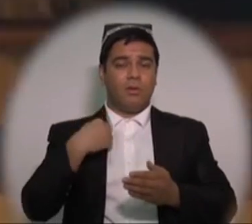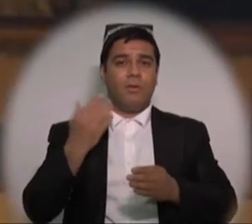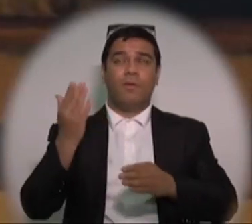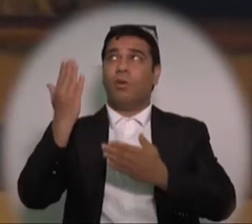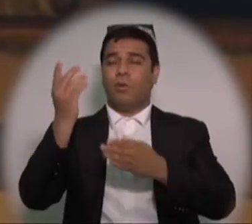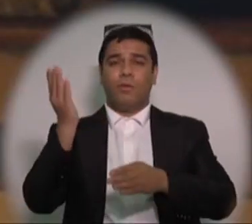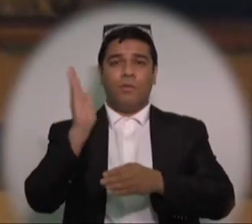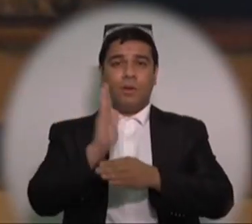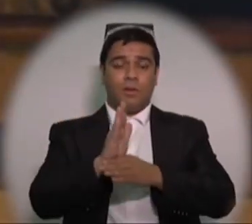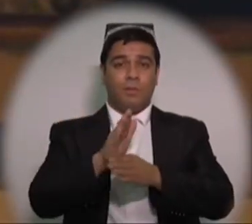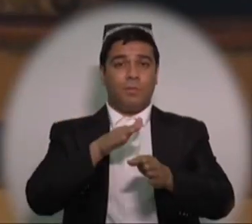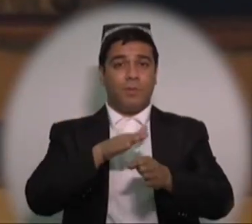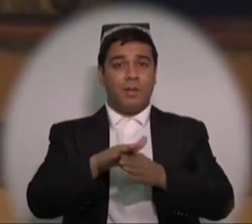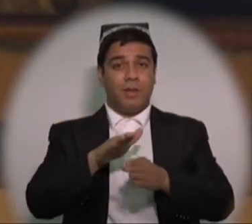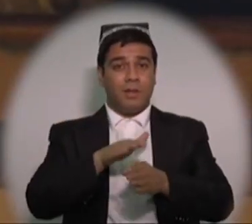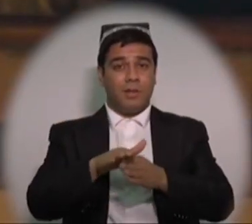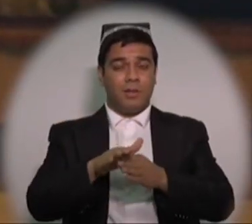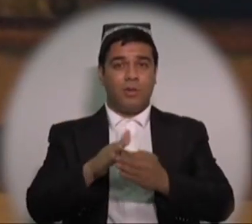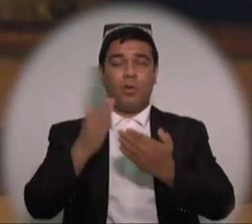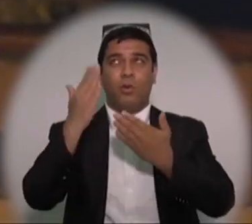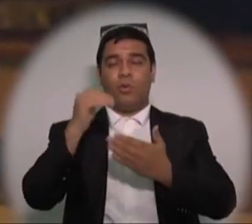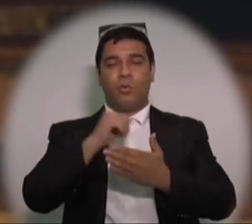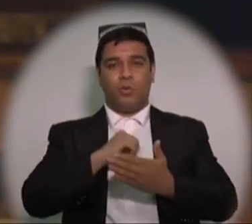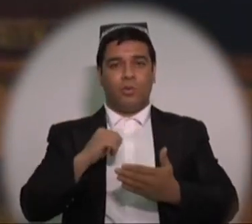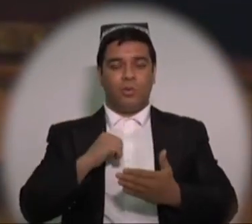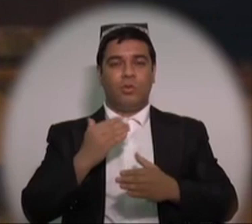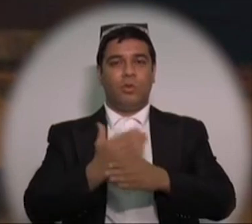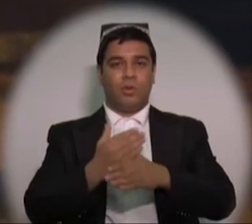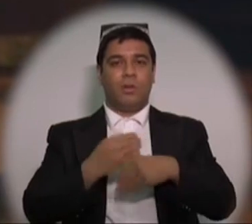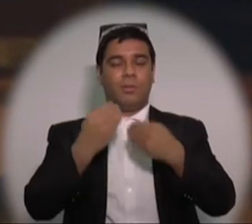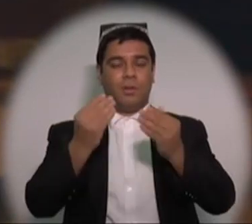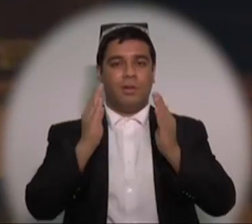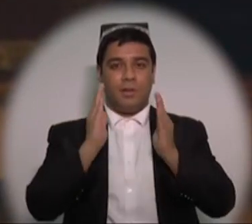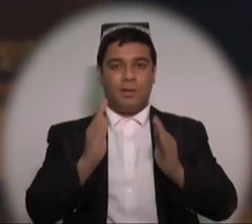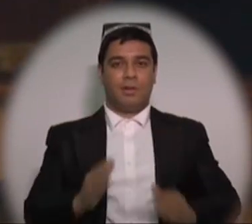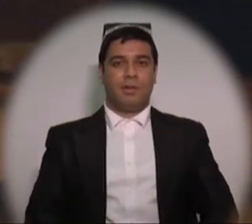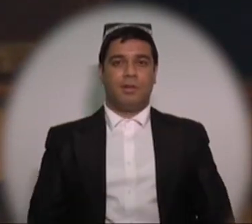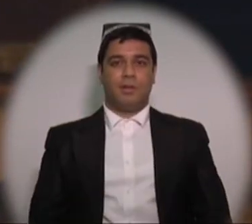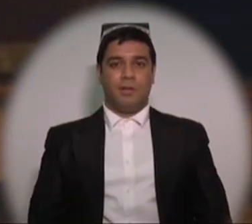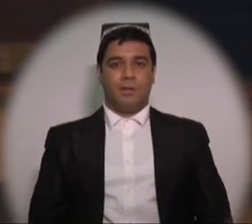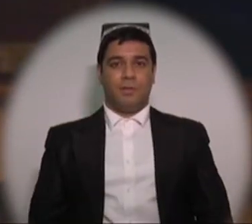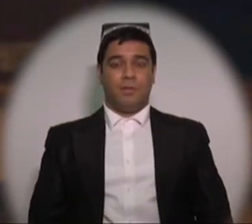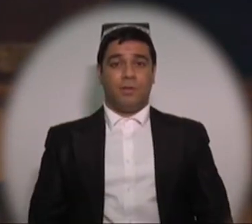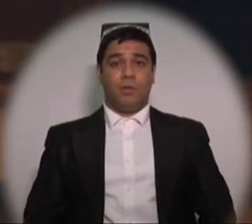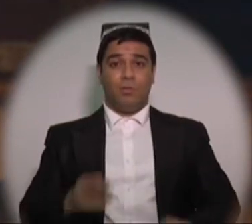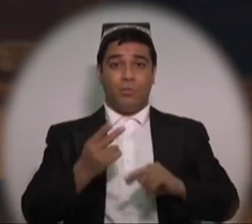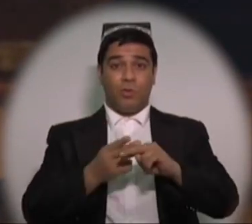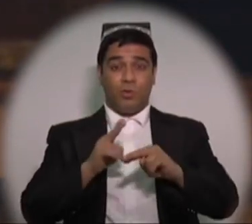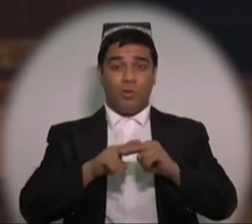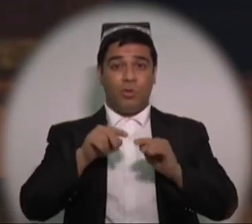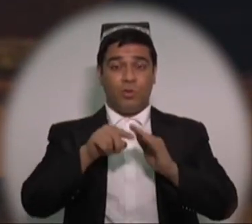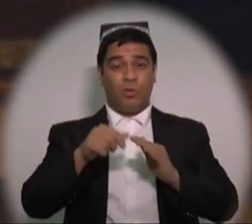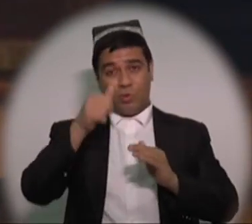zimmamizdagi farzlarni ado etishimizda Alloh taoloning o'zi yordamchi bo'lsin. Bu